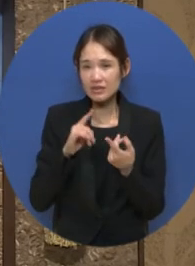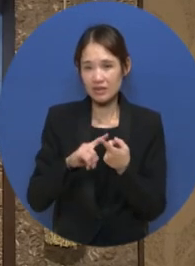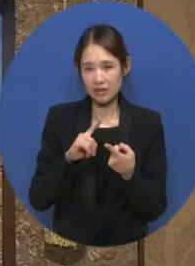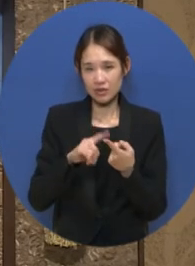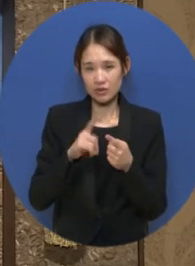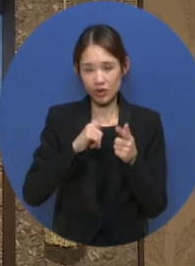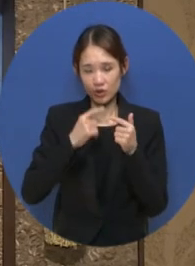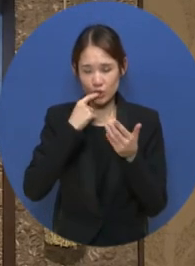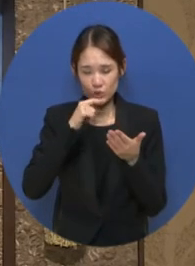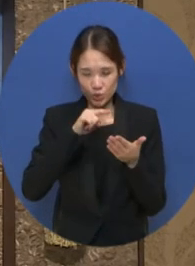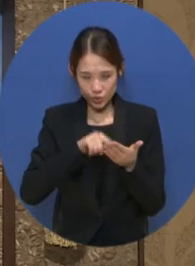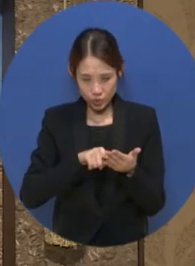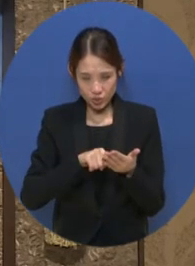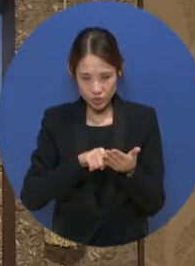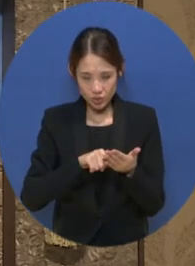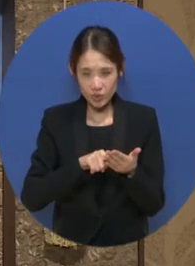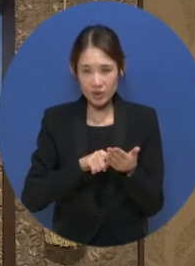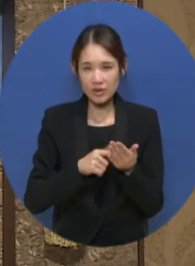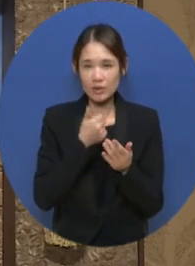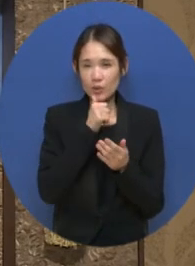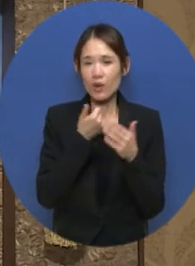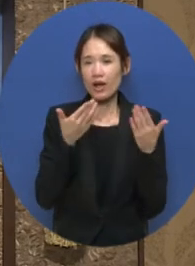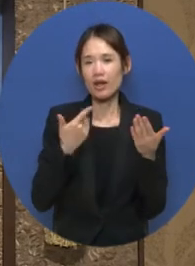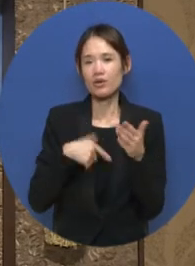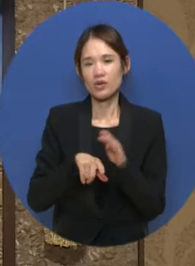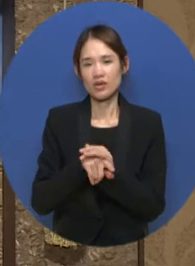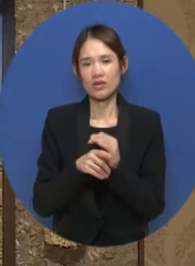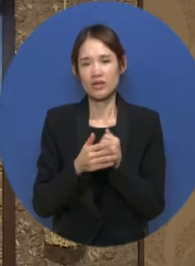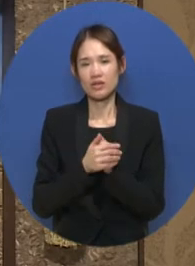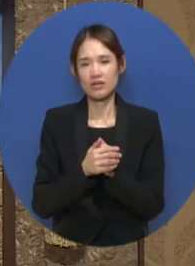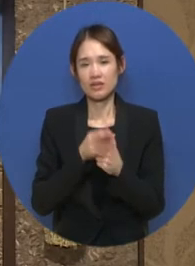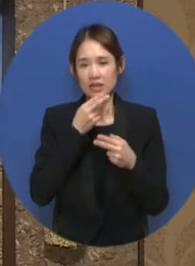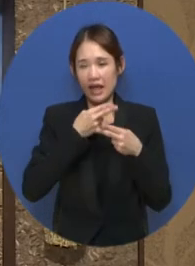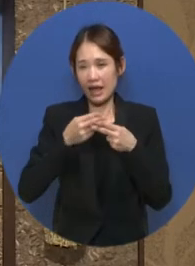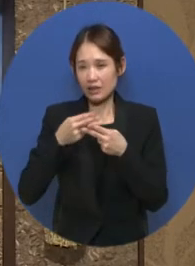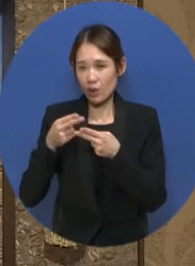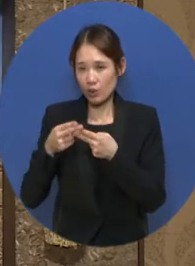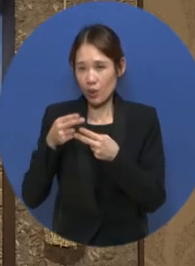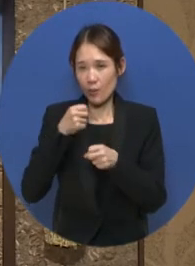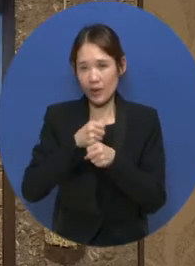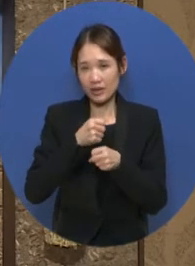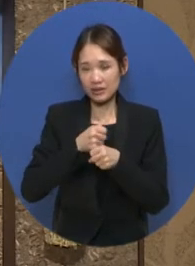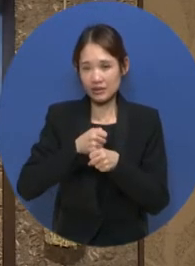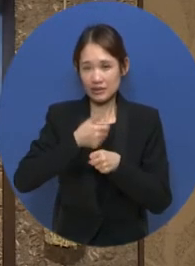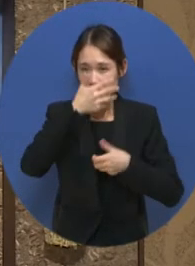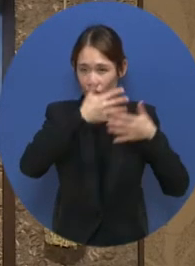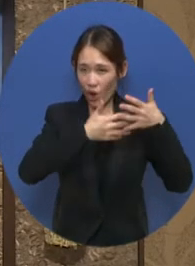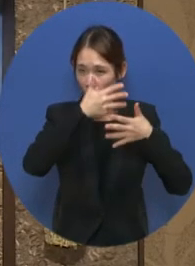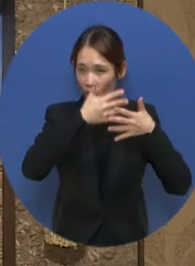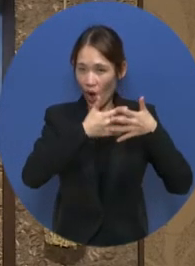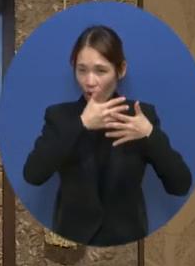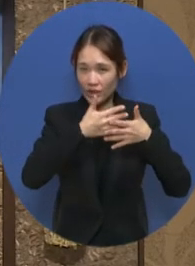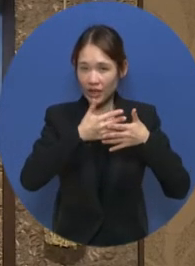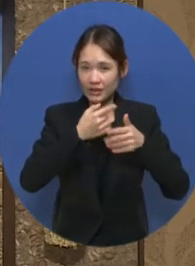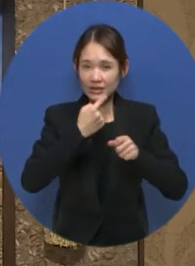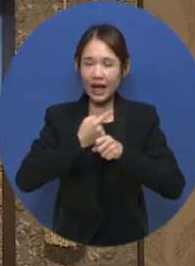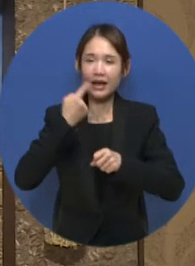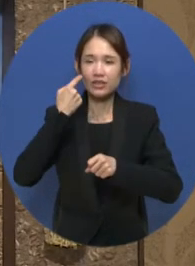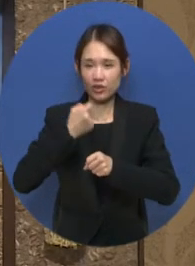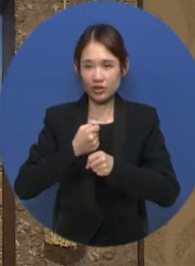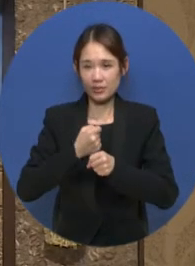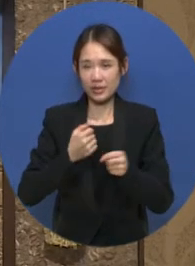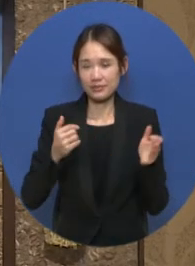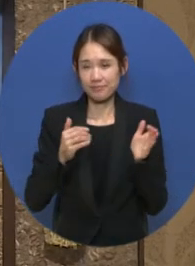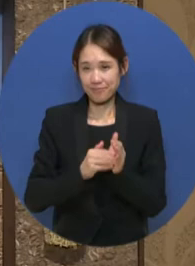이제 학교도 소개하고 외관도 소개하기 위해서 애니메이션으로 된 영상을 별도로 제작년에 제작을 하게